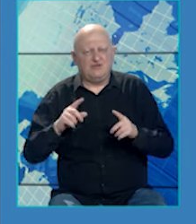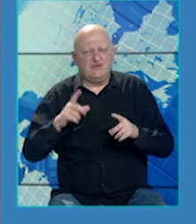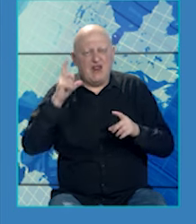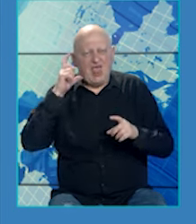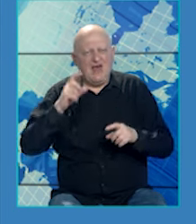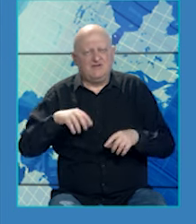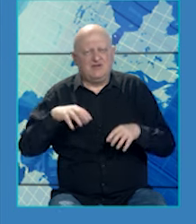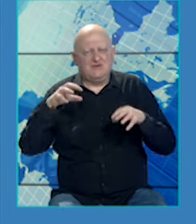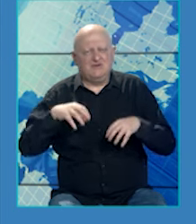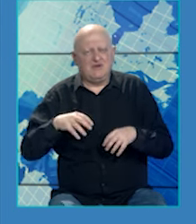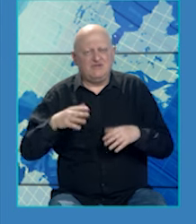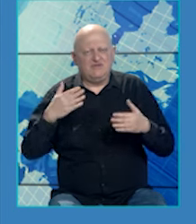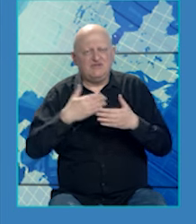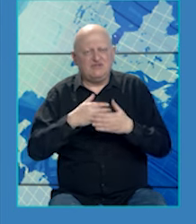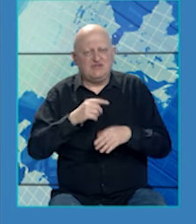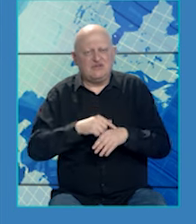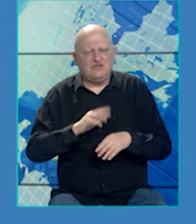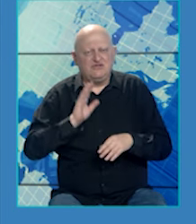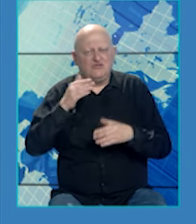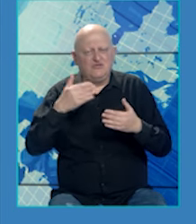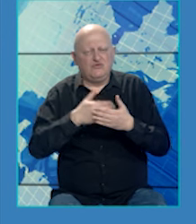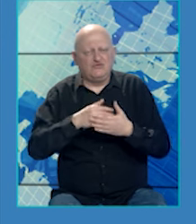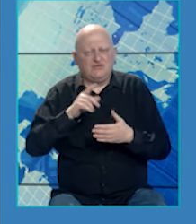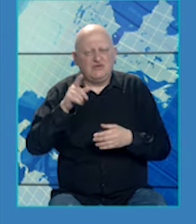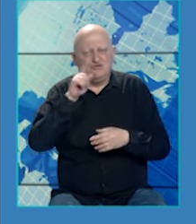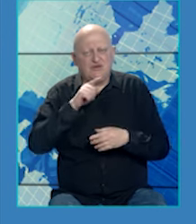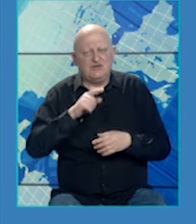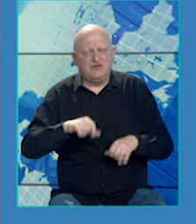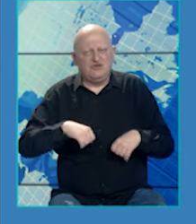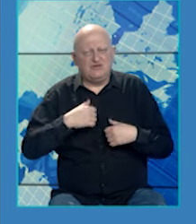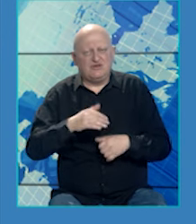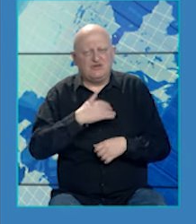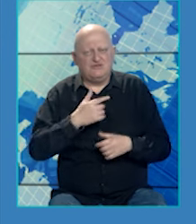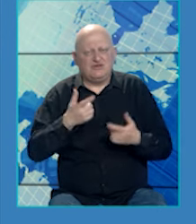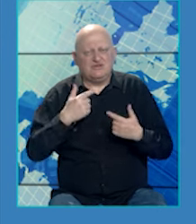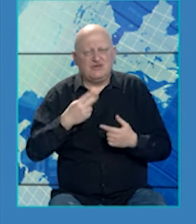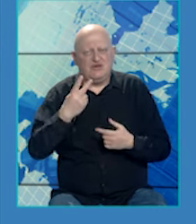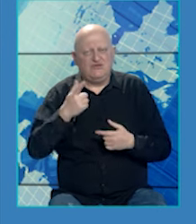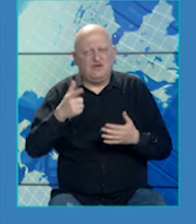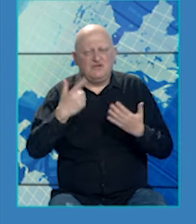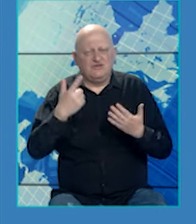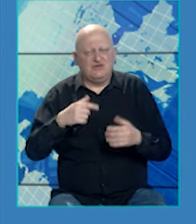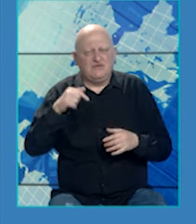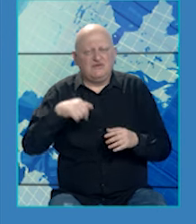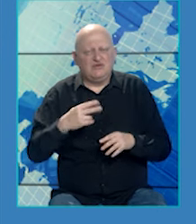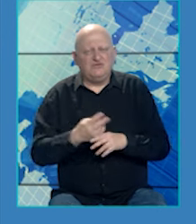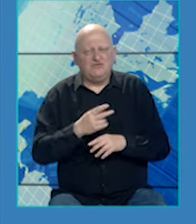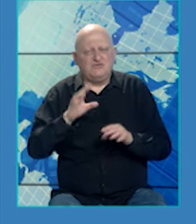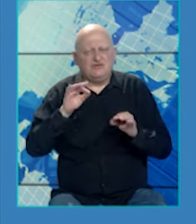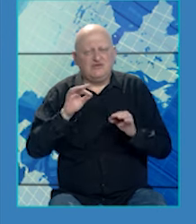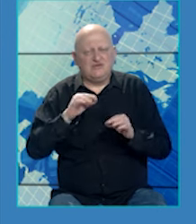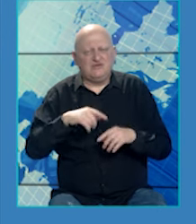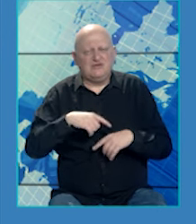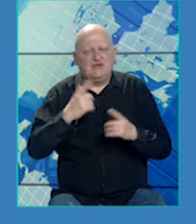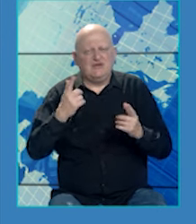i pljuskove. Glavnina padavina od večernjih sati i tokom noći na utorak. Jutarnja temperatura zraka od 2 do 7, na jugu